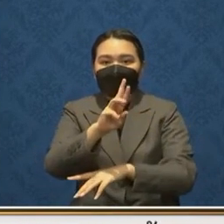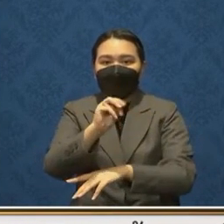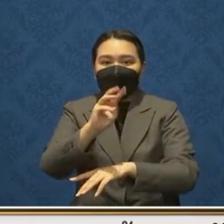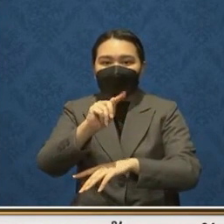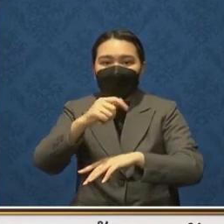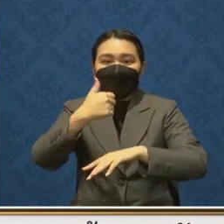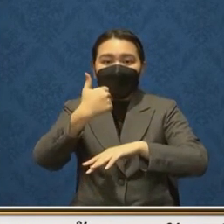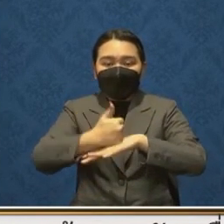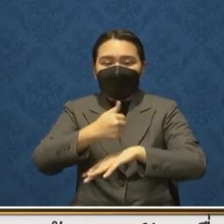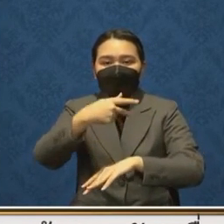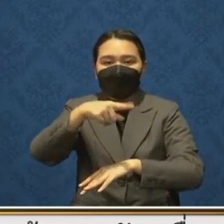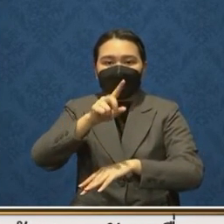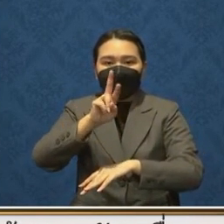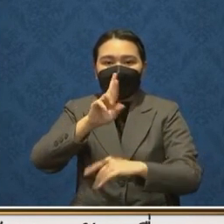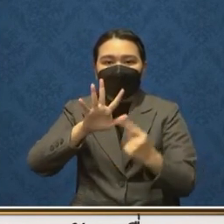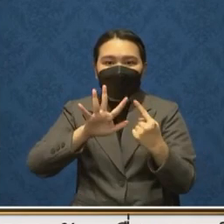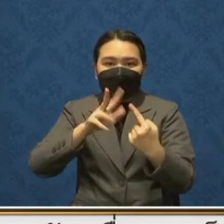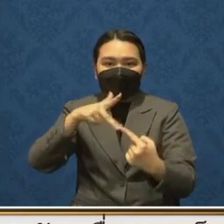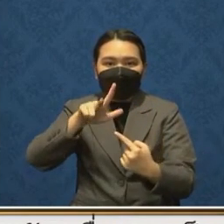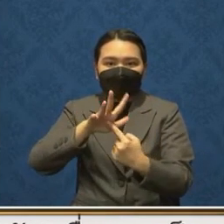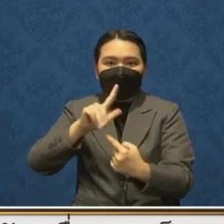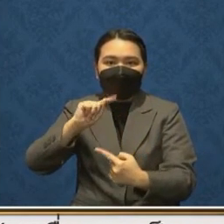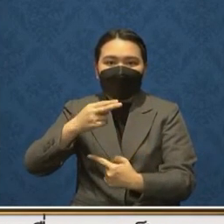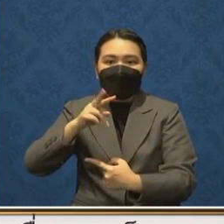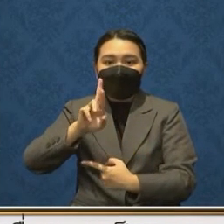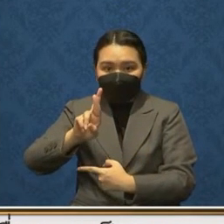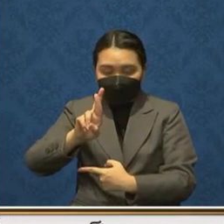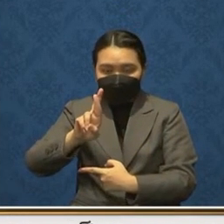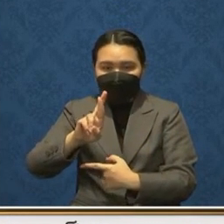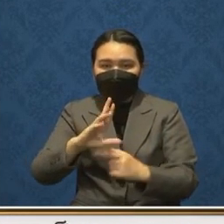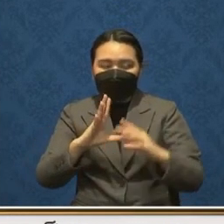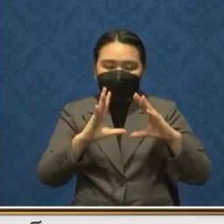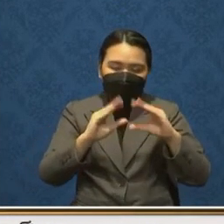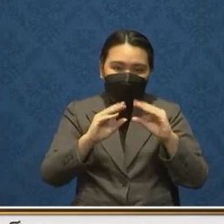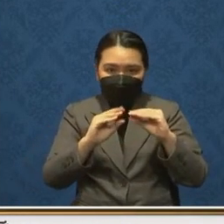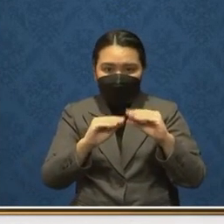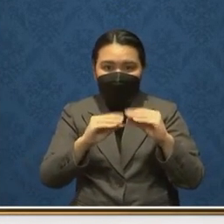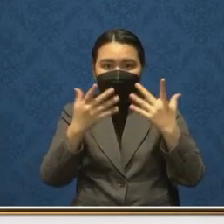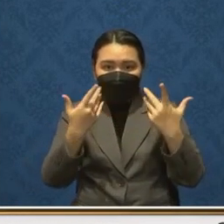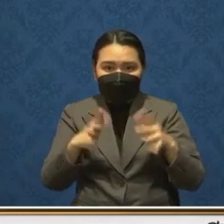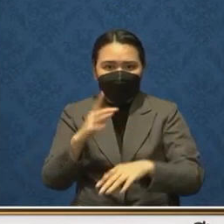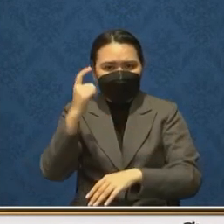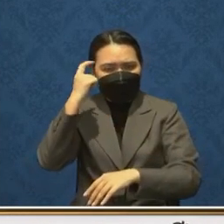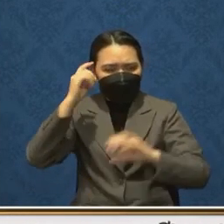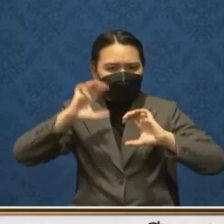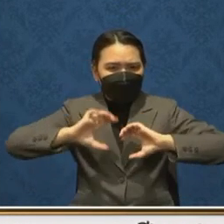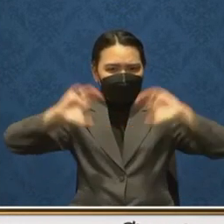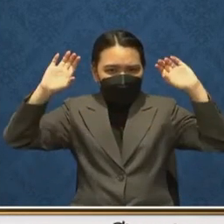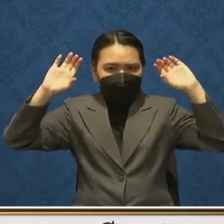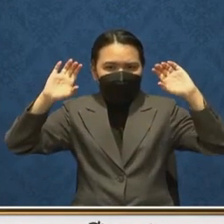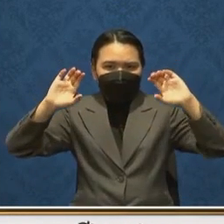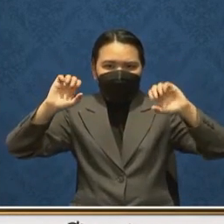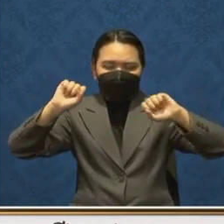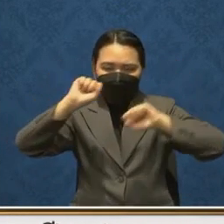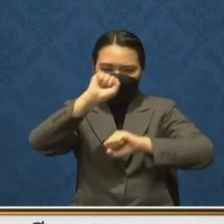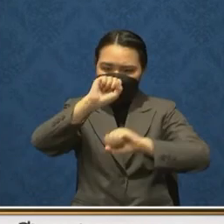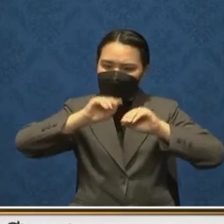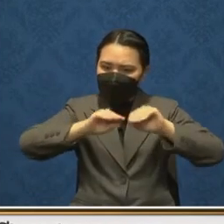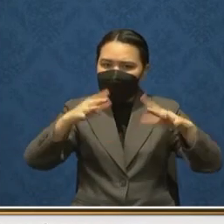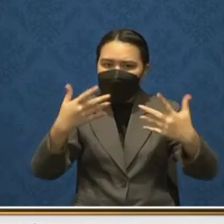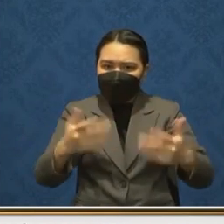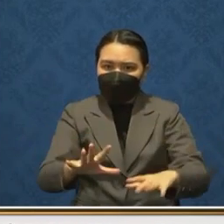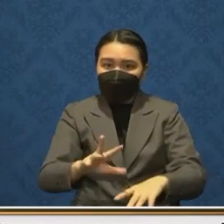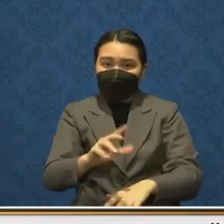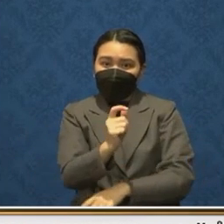cáwenแล้วก็อภิปายท่านไปนะครับตาม 152ผมกวัฒราบาลจะไปประกาศได้อย่ไรว่าปลอดเชื้อแล้วไม่มเช้อโลก pied แล้ว